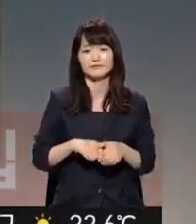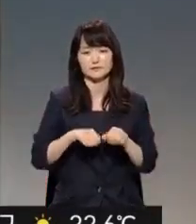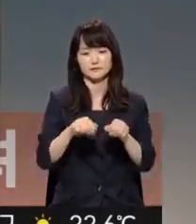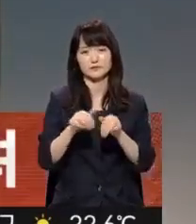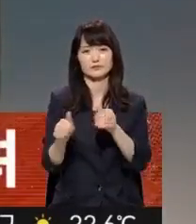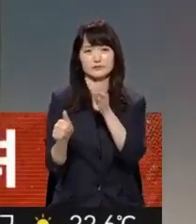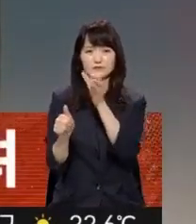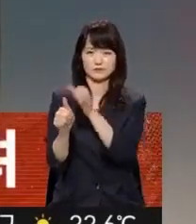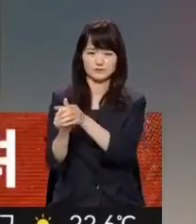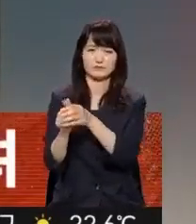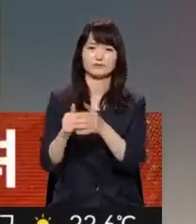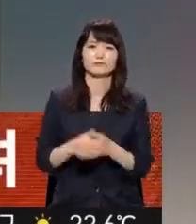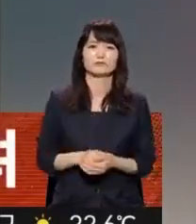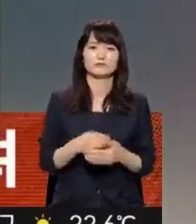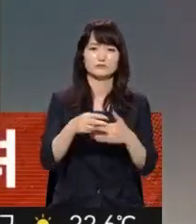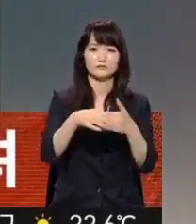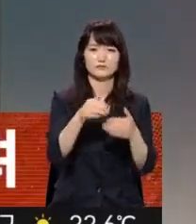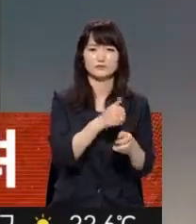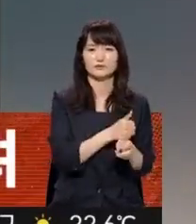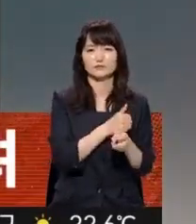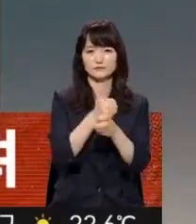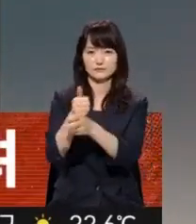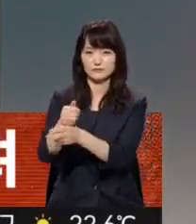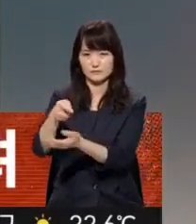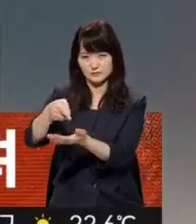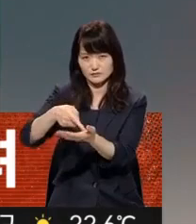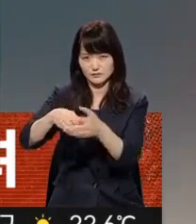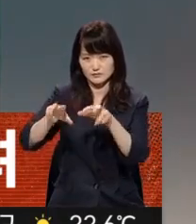분들에게 맡겨졌고요. 병원으로 이송된 남성은 수술을 받고